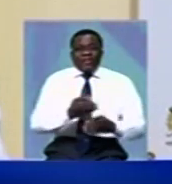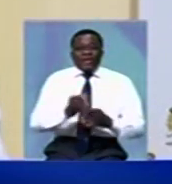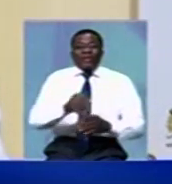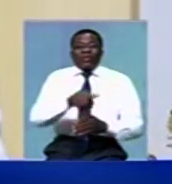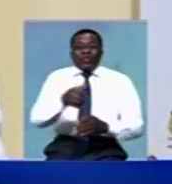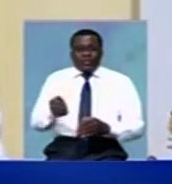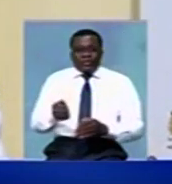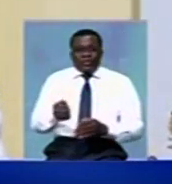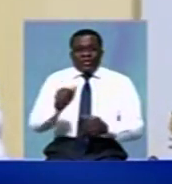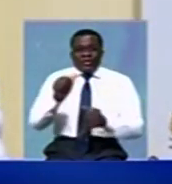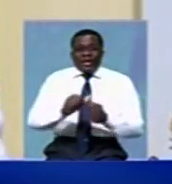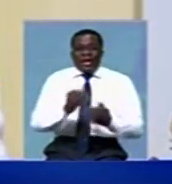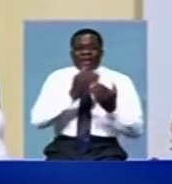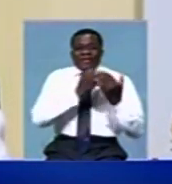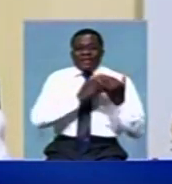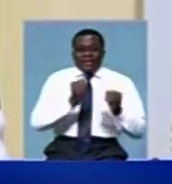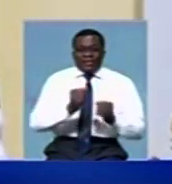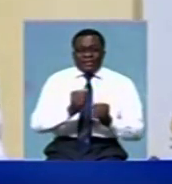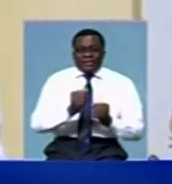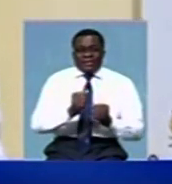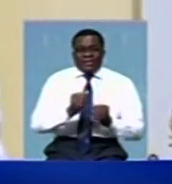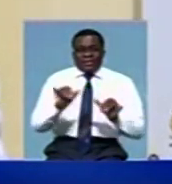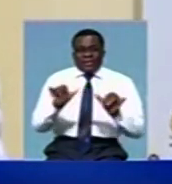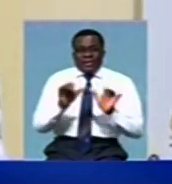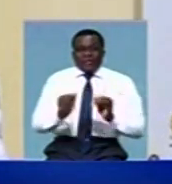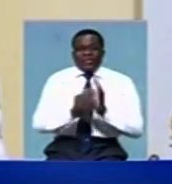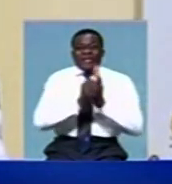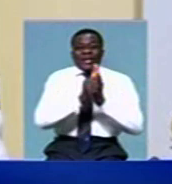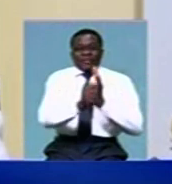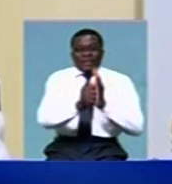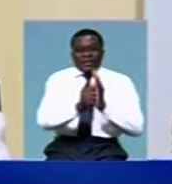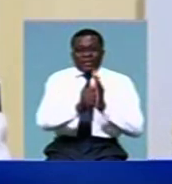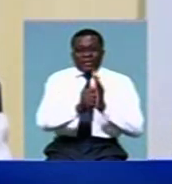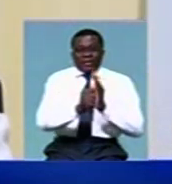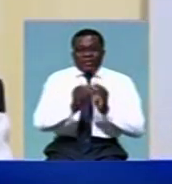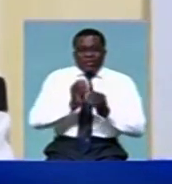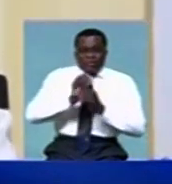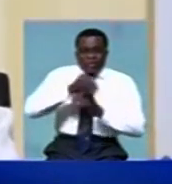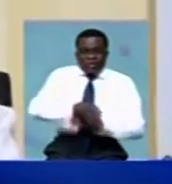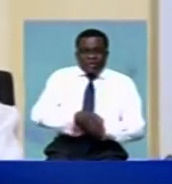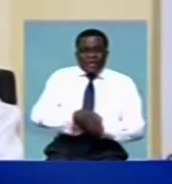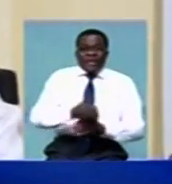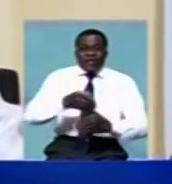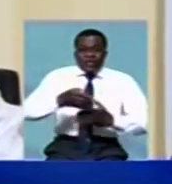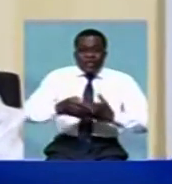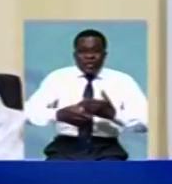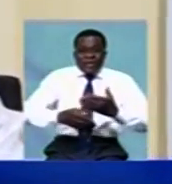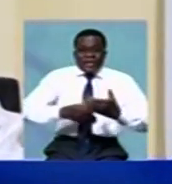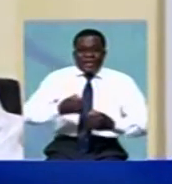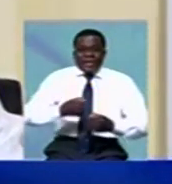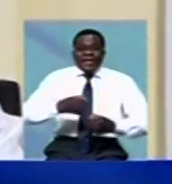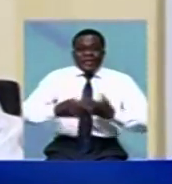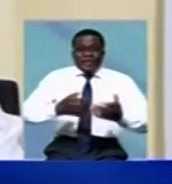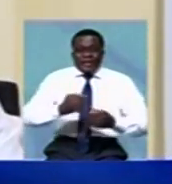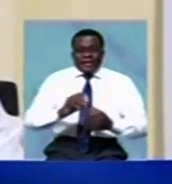autres à charge les géomètres experts l'obligation de diligence, de